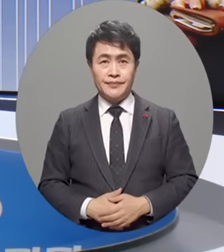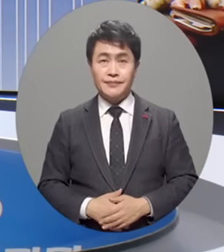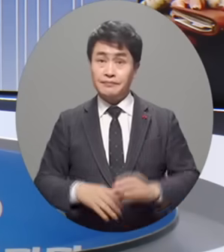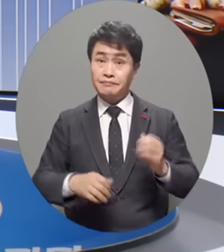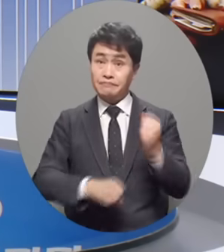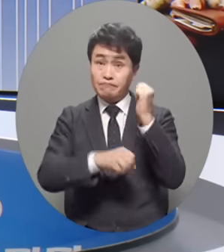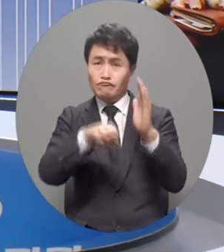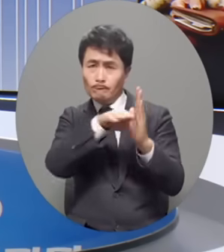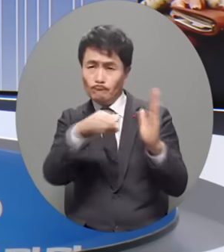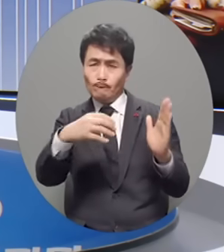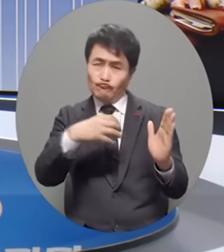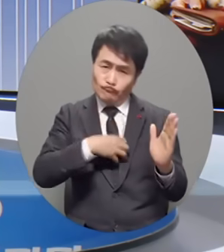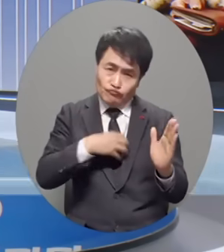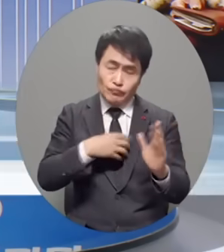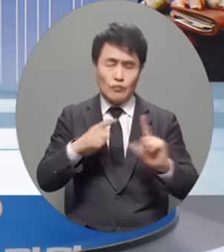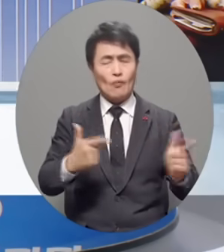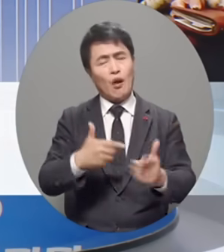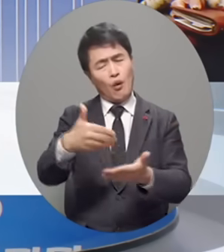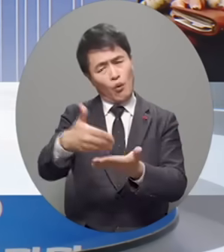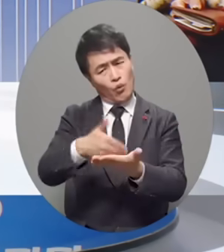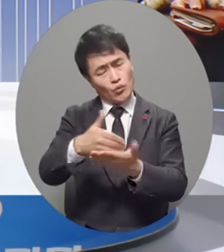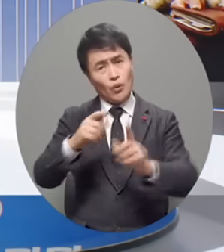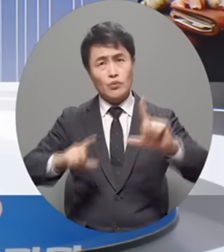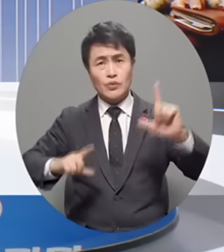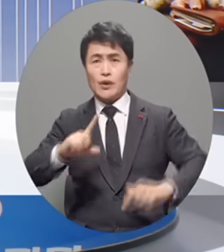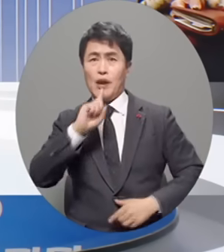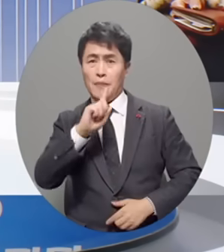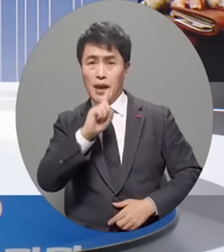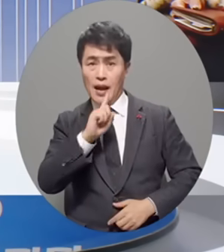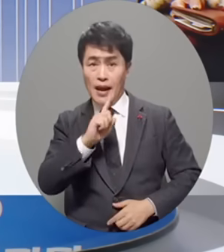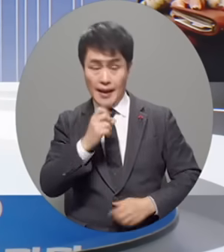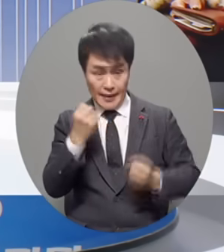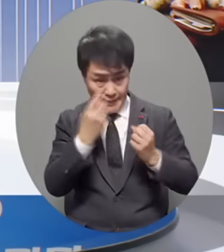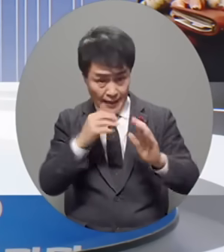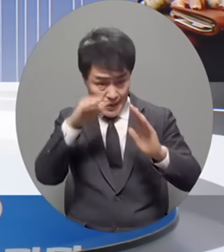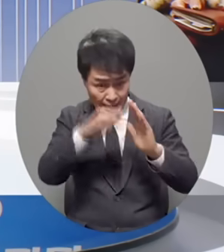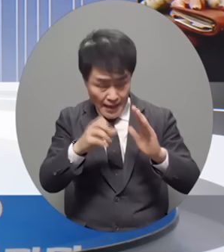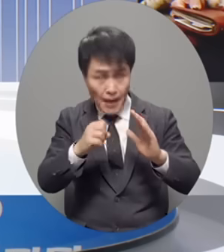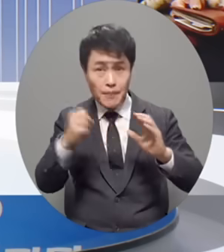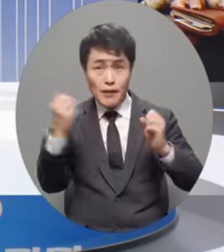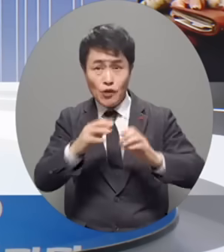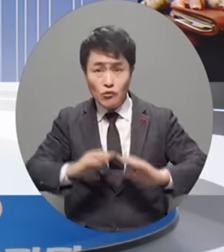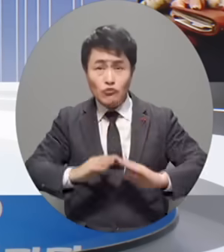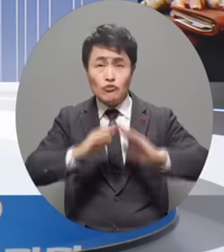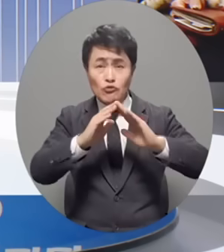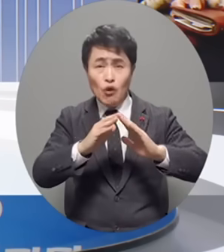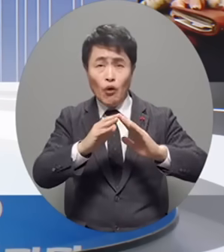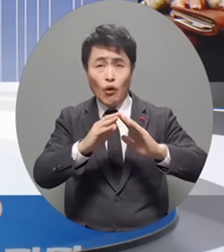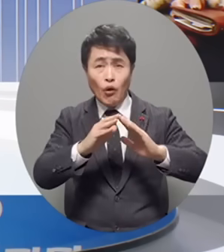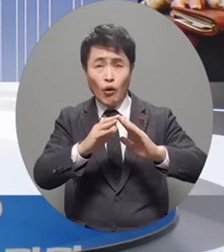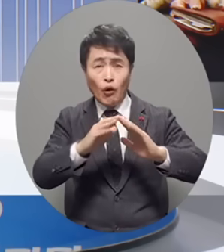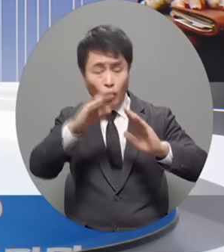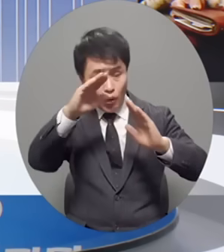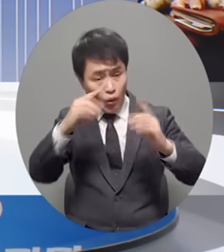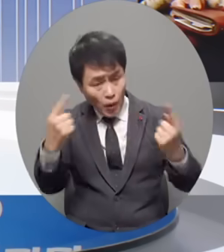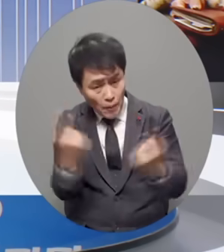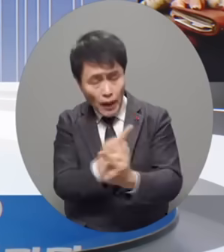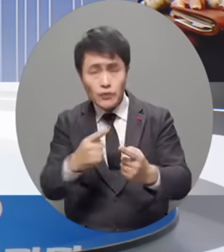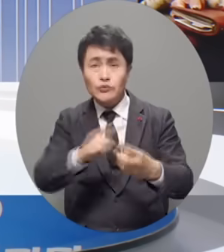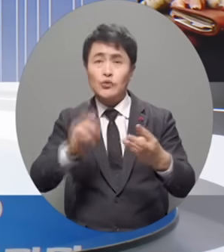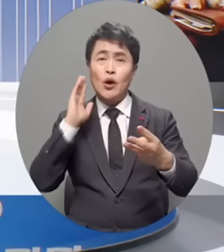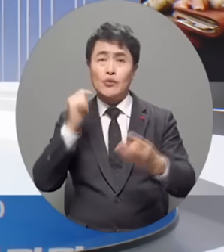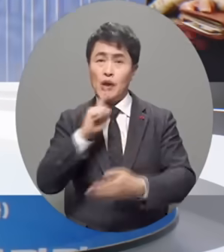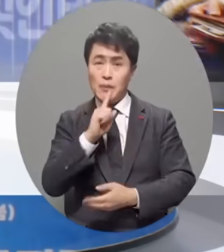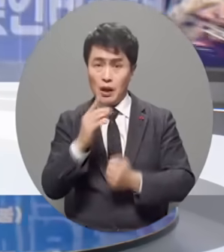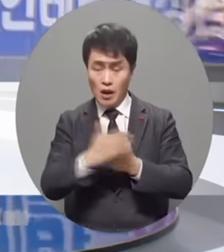기준은 위험성이 아니라 노후성이어야 한다. 재개발, 재건축의 문턱을 낮추겠다는 이 윤석열 대통령의 깜짝 발언에